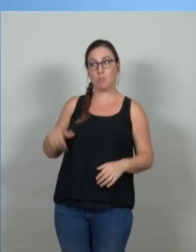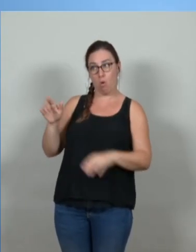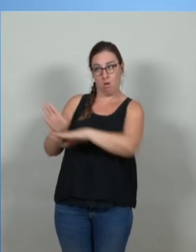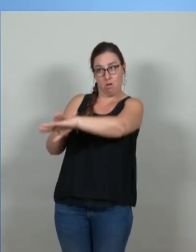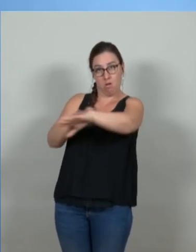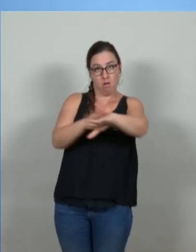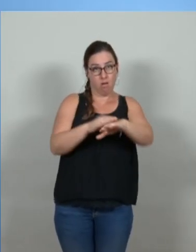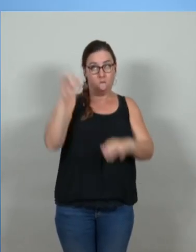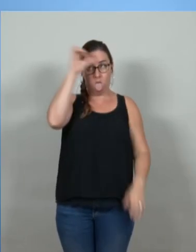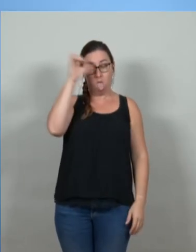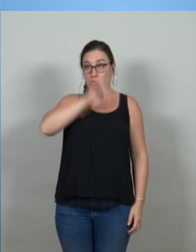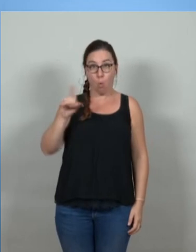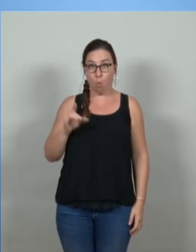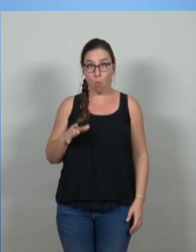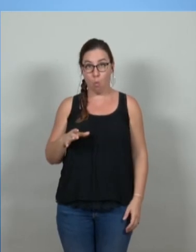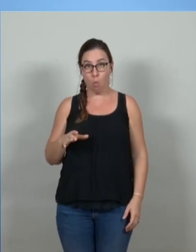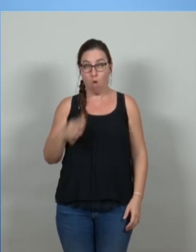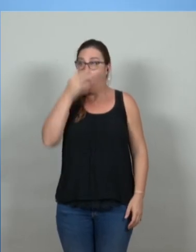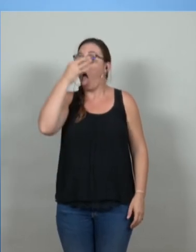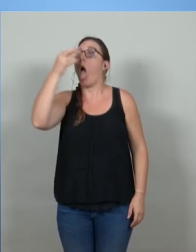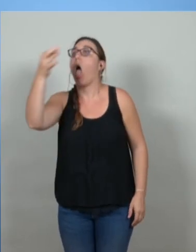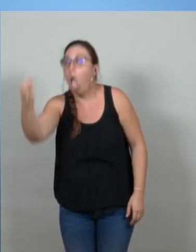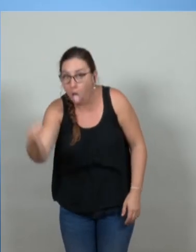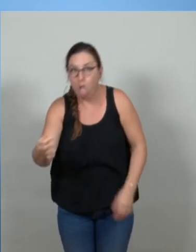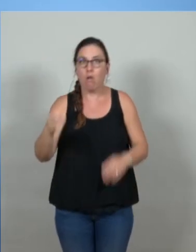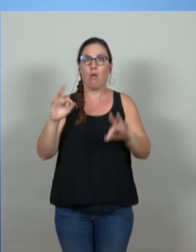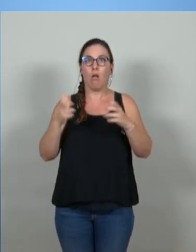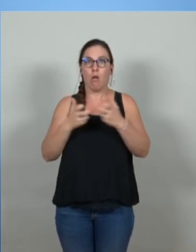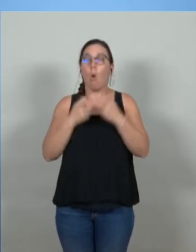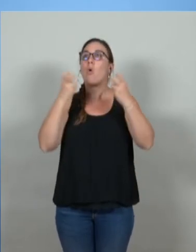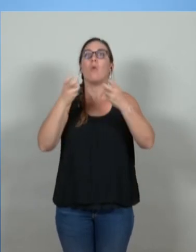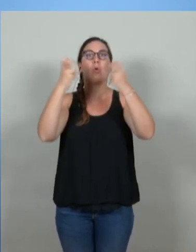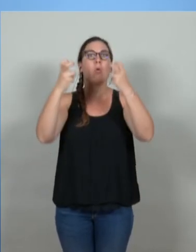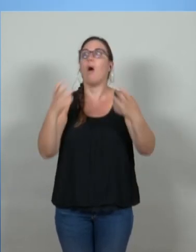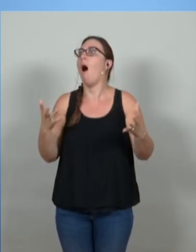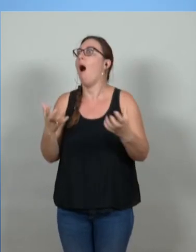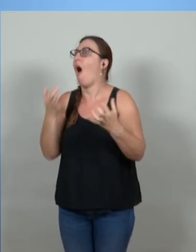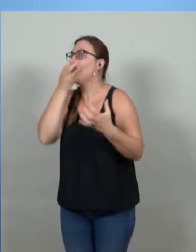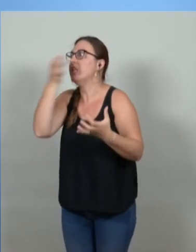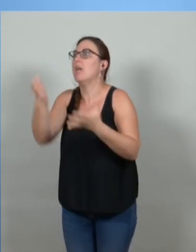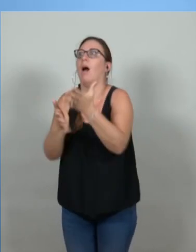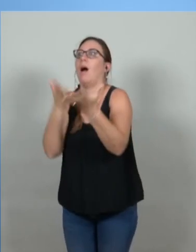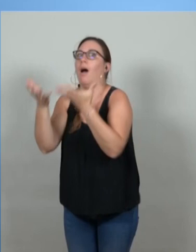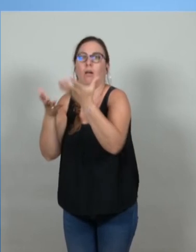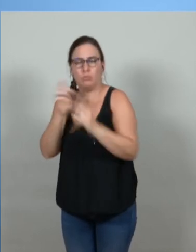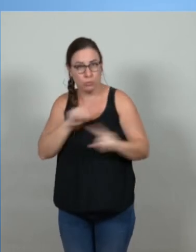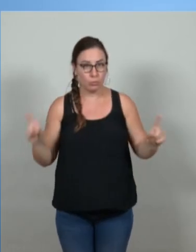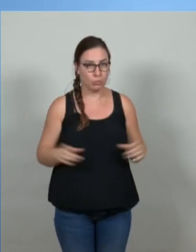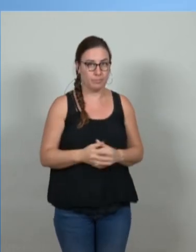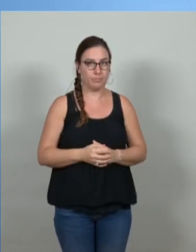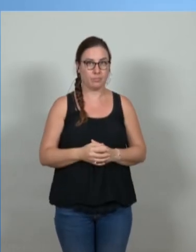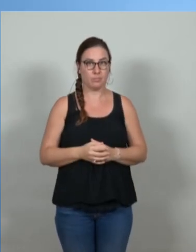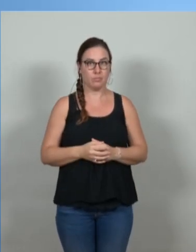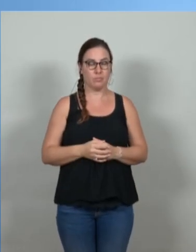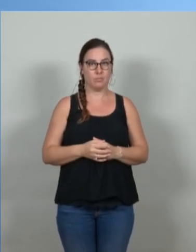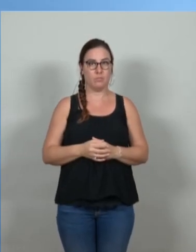de ne pas se laisser berner par ses surencheurs de ne pas se laisser berner par ses propos à un moment donné il